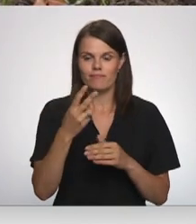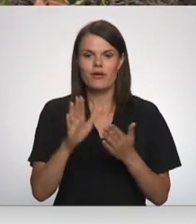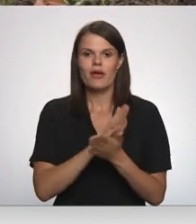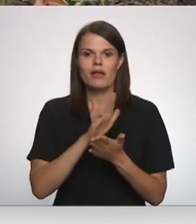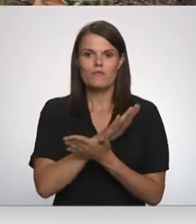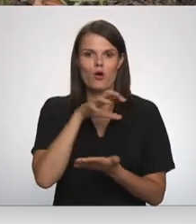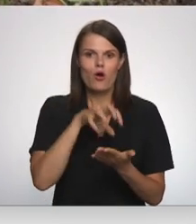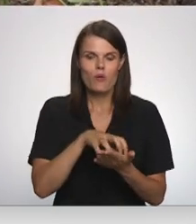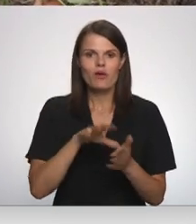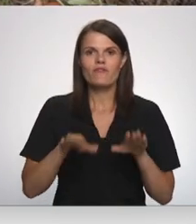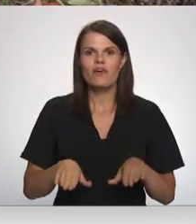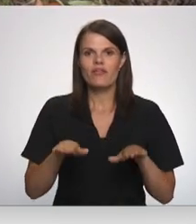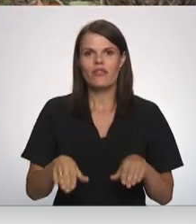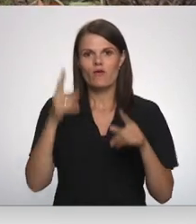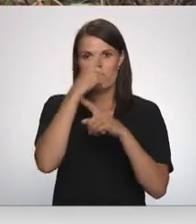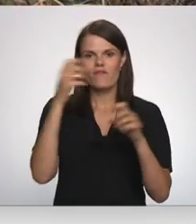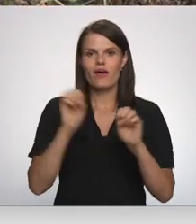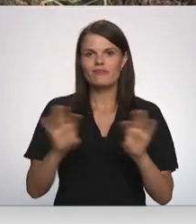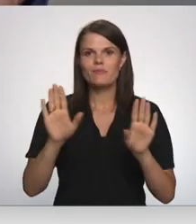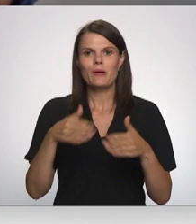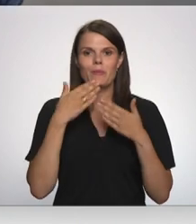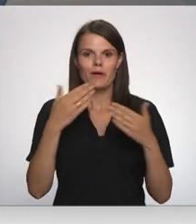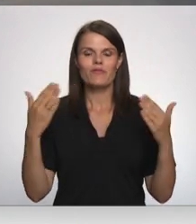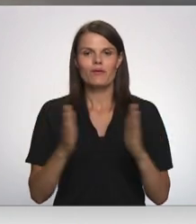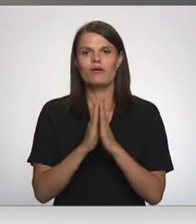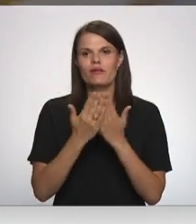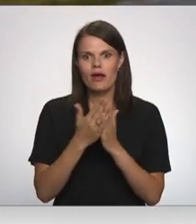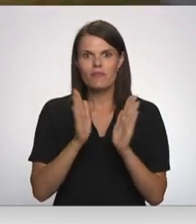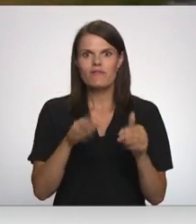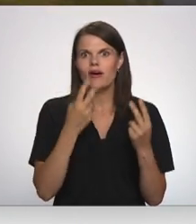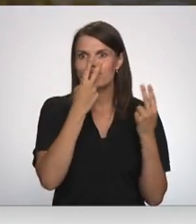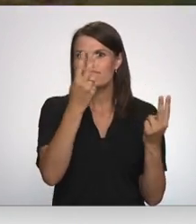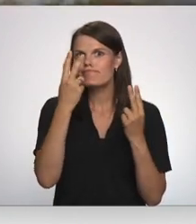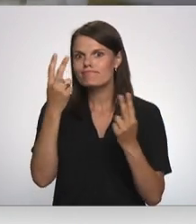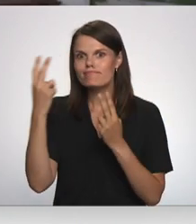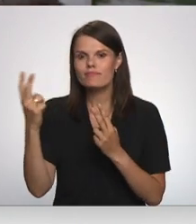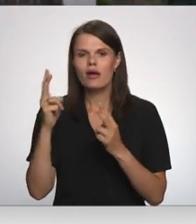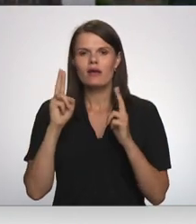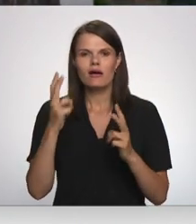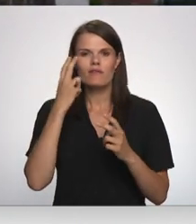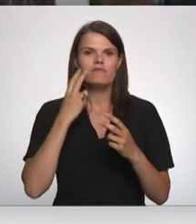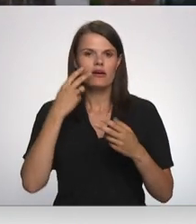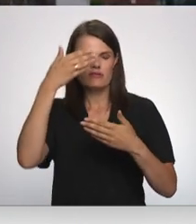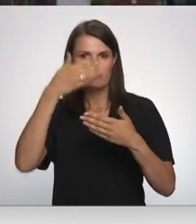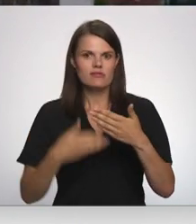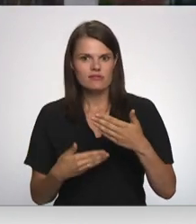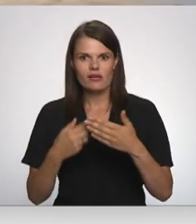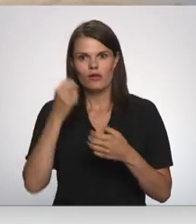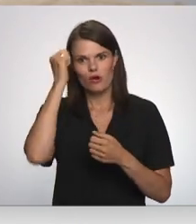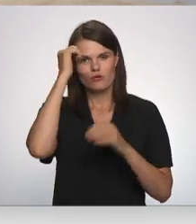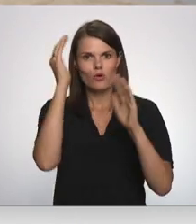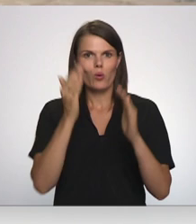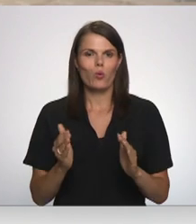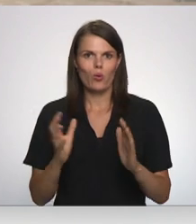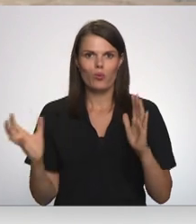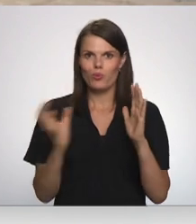keramikas objektus ar vietējo vēstījumiem. Vai pateicoties grāmatai, ieraugi, ka ar padrupušu sienu saspēlējas skulptūras.